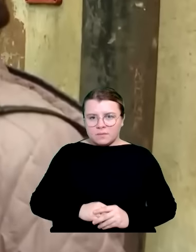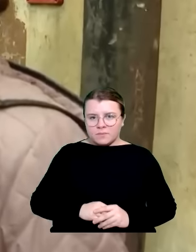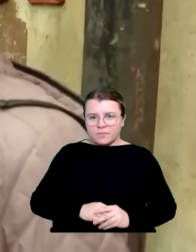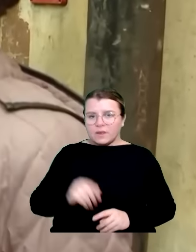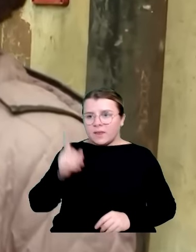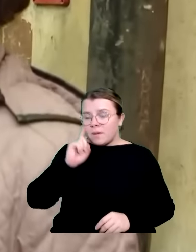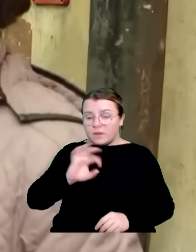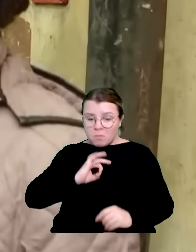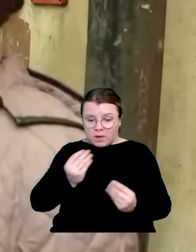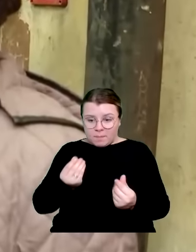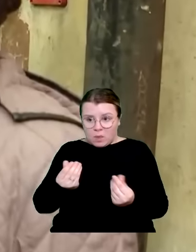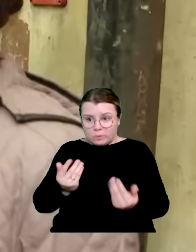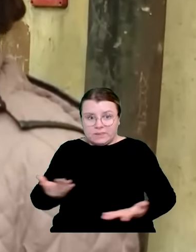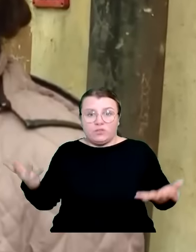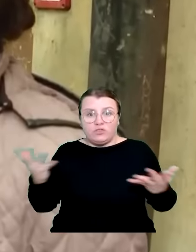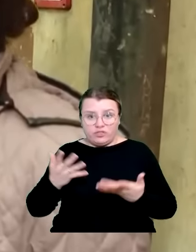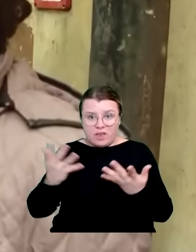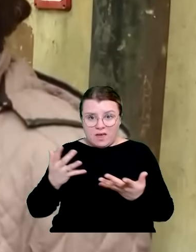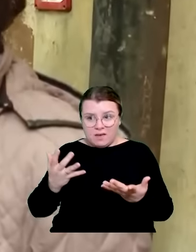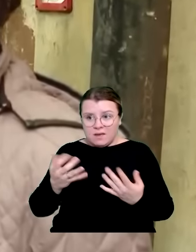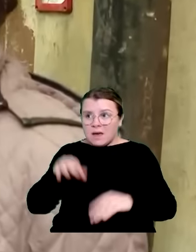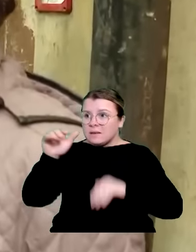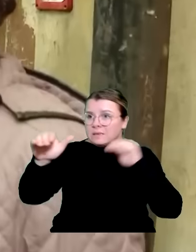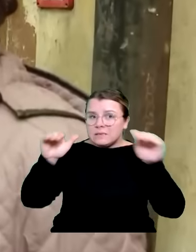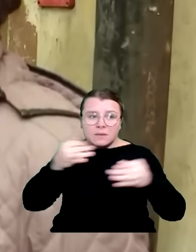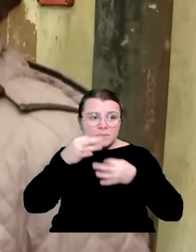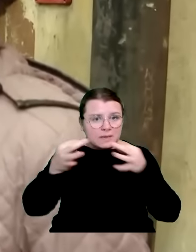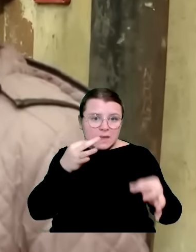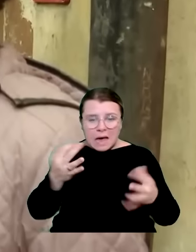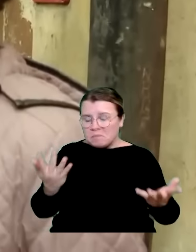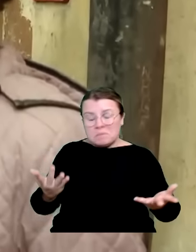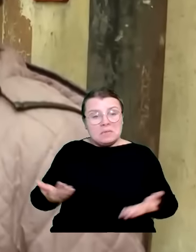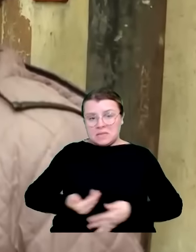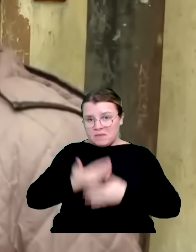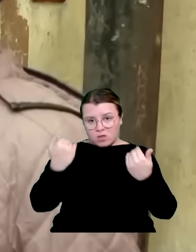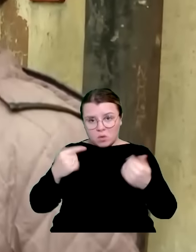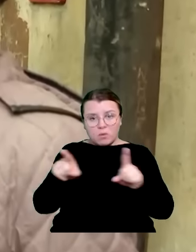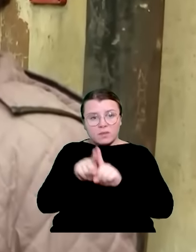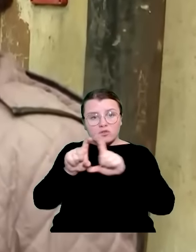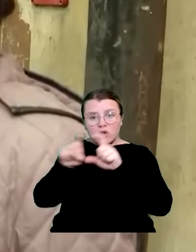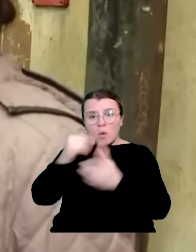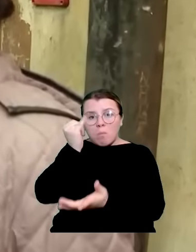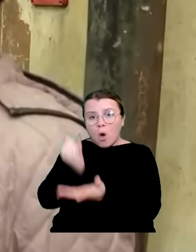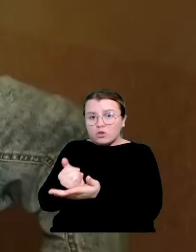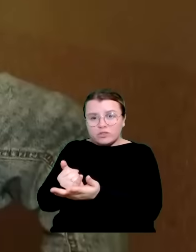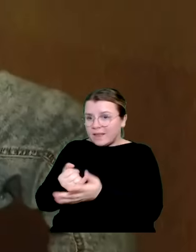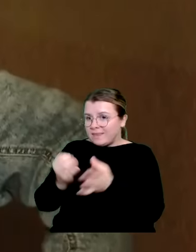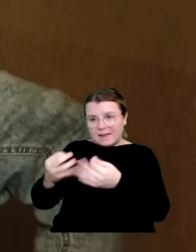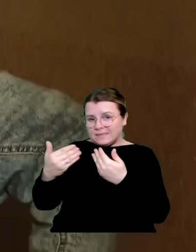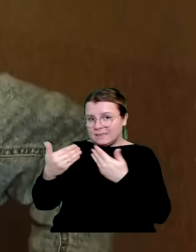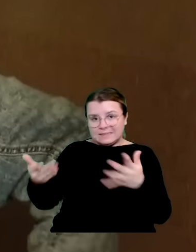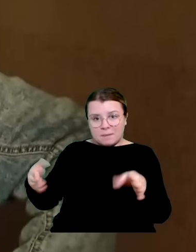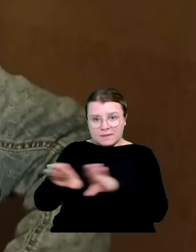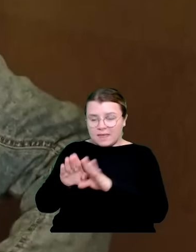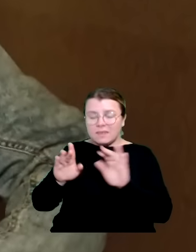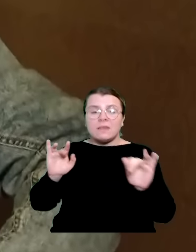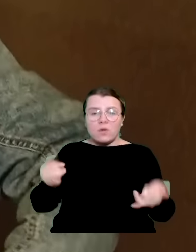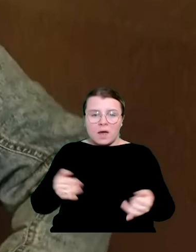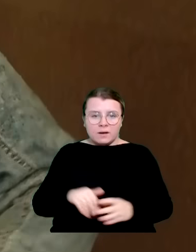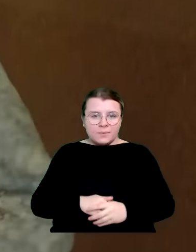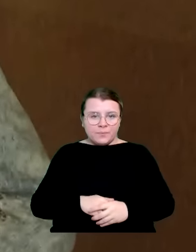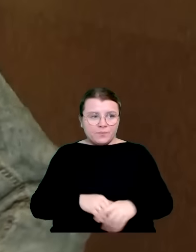pieniążki, czy w ogóle już są, nie? No bo jak poczta jest nieczynna, to wiadomo, że no, masakra. A na remont większy